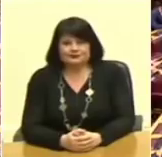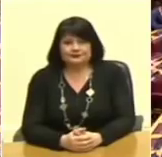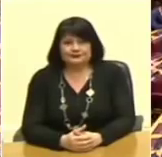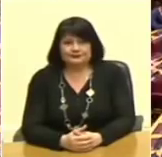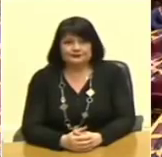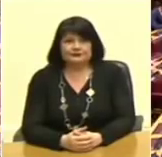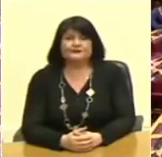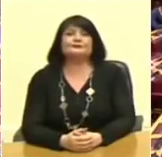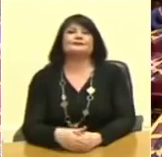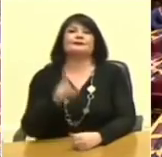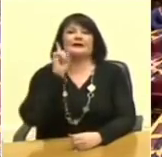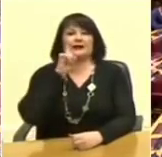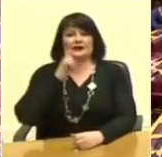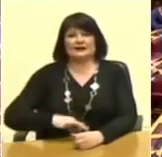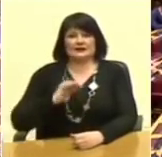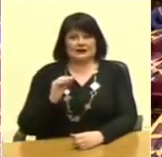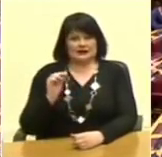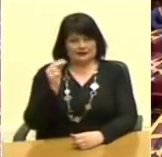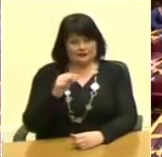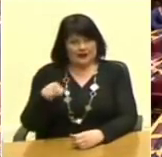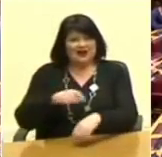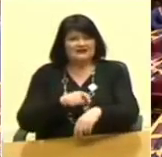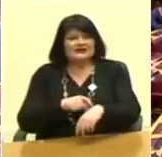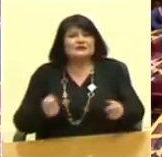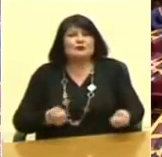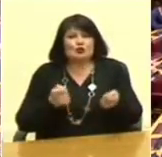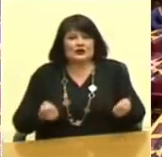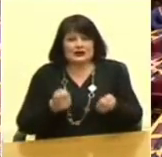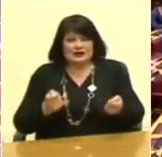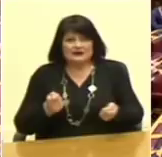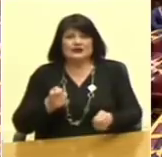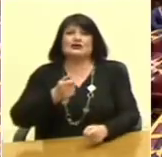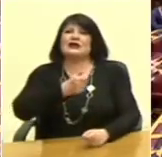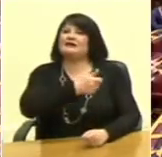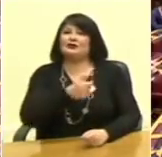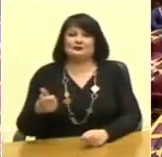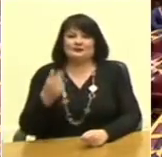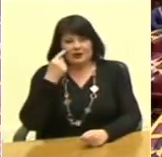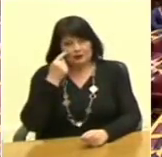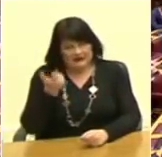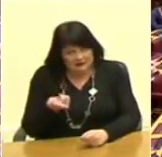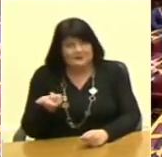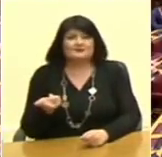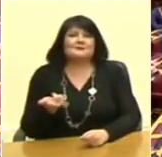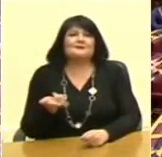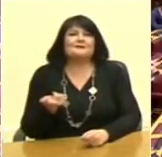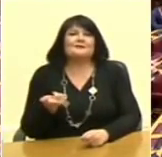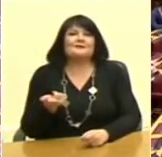Κύριε Πρόεδρε, κυρίες και κύριοι συνάδελφοι, νομίζω ότι αυτό που ζούμε σήμερα έχει μία μοναδικότητα στην πολιτική ιστορία της χώρας μας και όχι